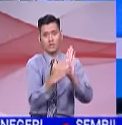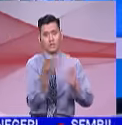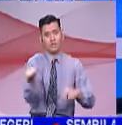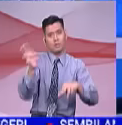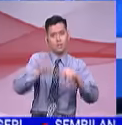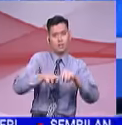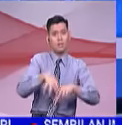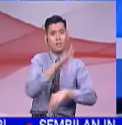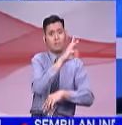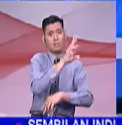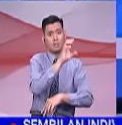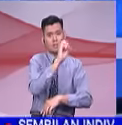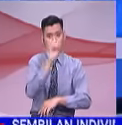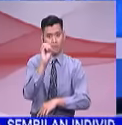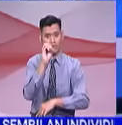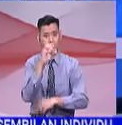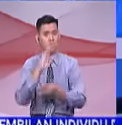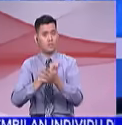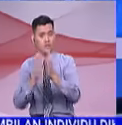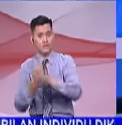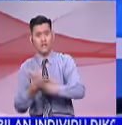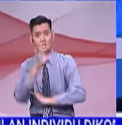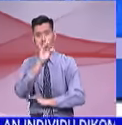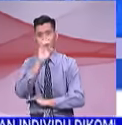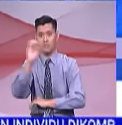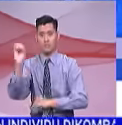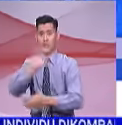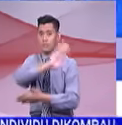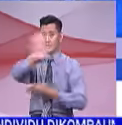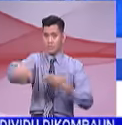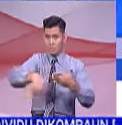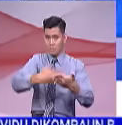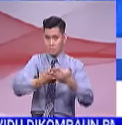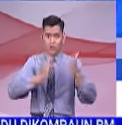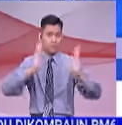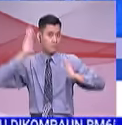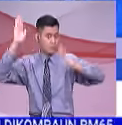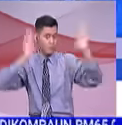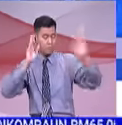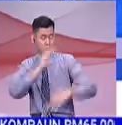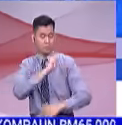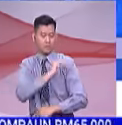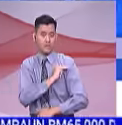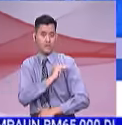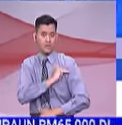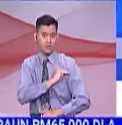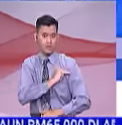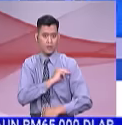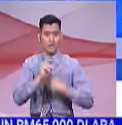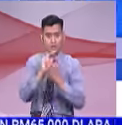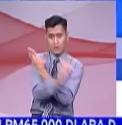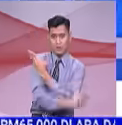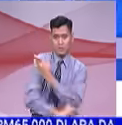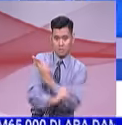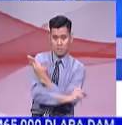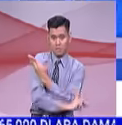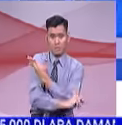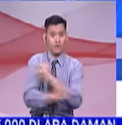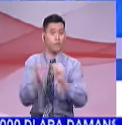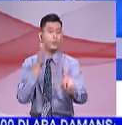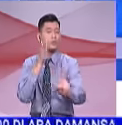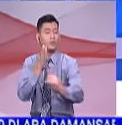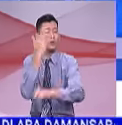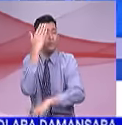600 kepada 800 di seluruh negara. Menurut Menteri Dalam Negeri Datuk Seri Hamzah Zainuddin, bagi tujuan itu,